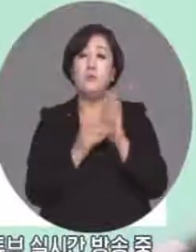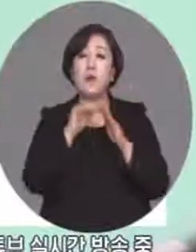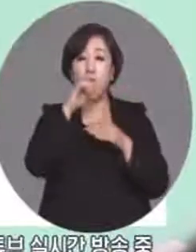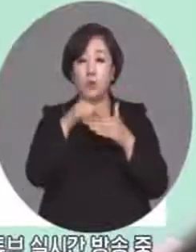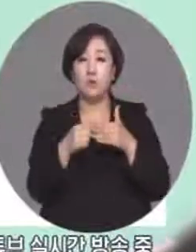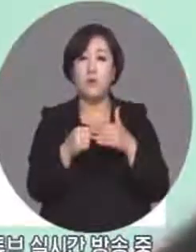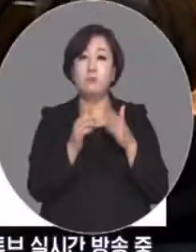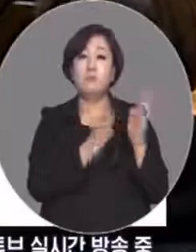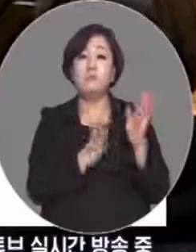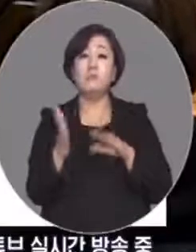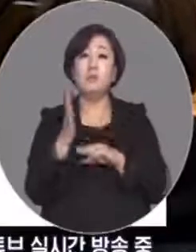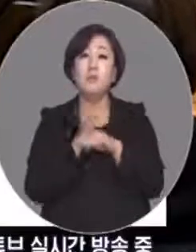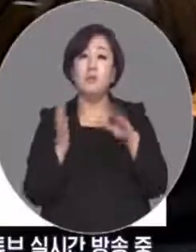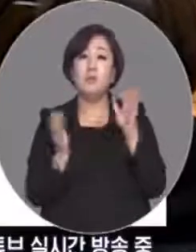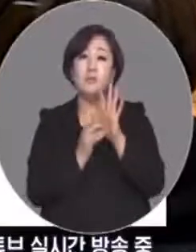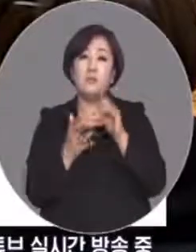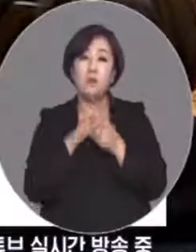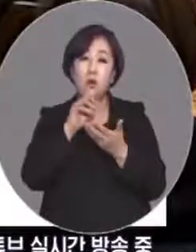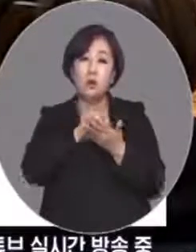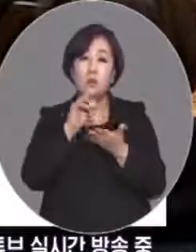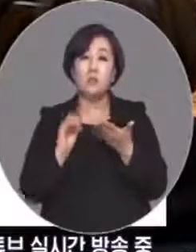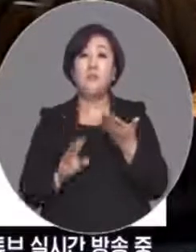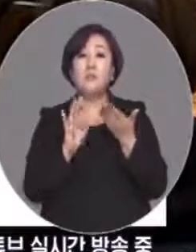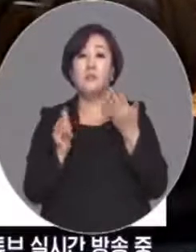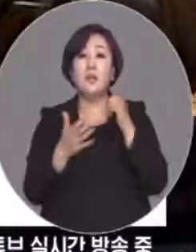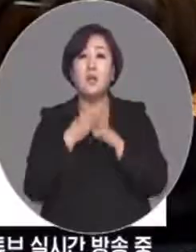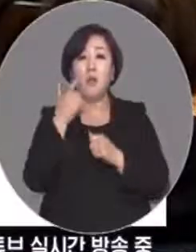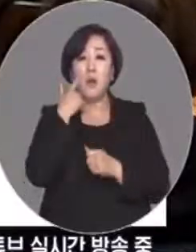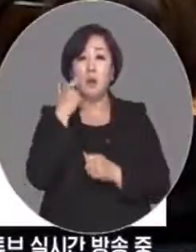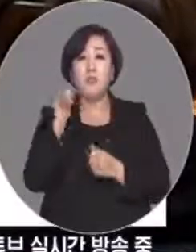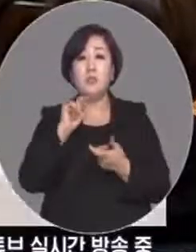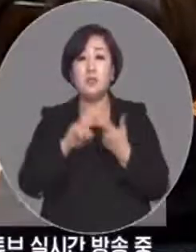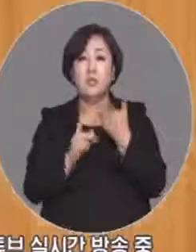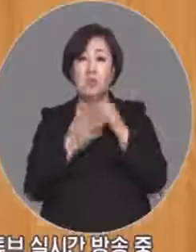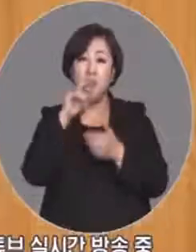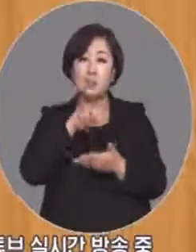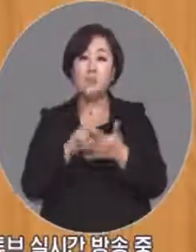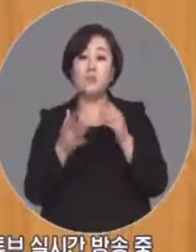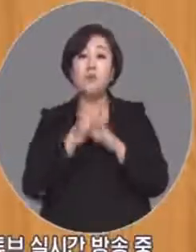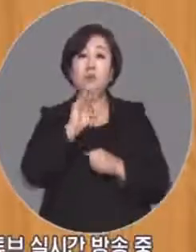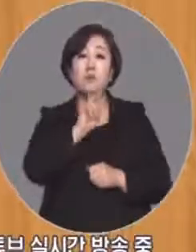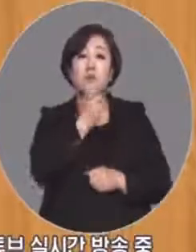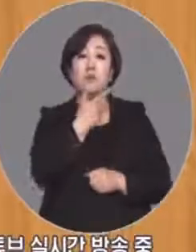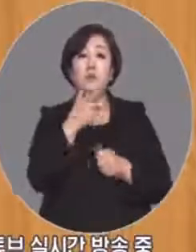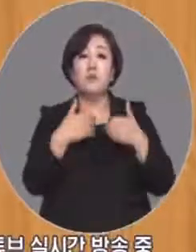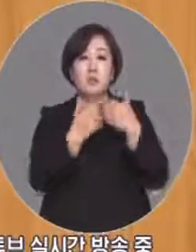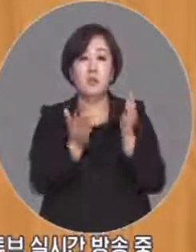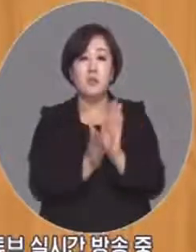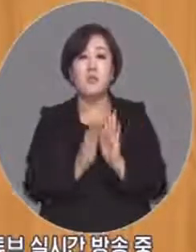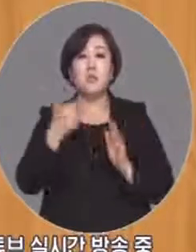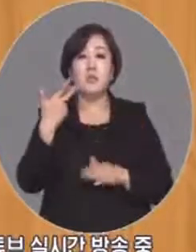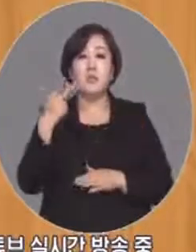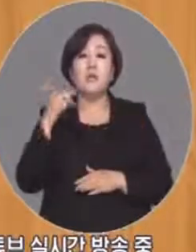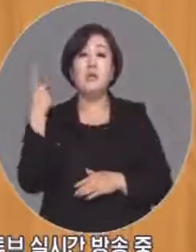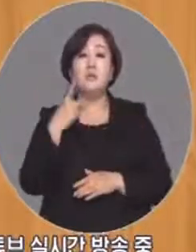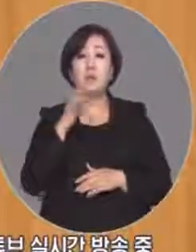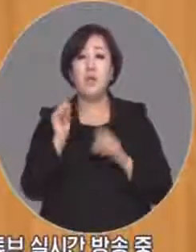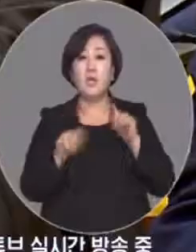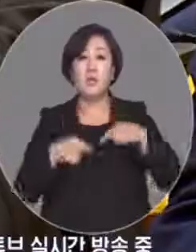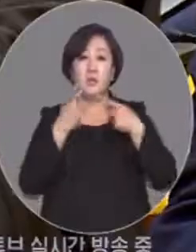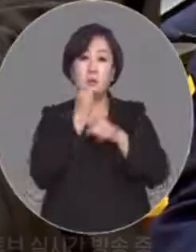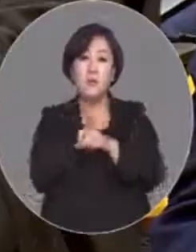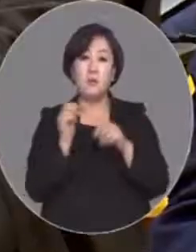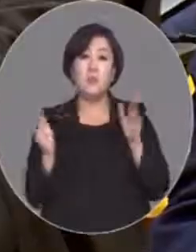진행했습니다 은 퇴직 아버지의 기 살리기 운동본부 는 우선적 26개 단체 7 만 천여 명이 참여